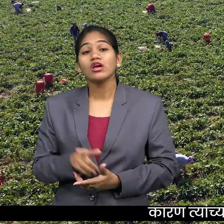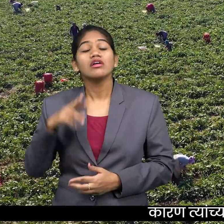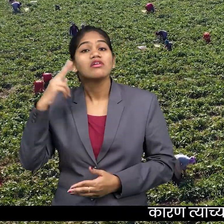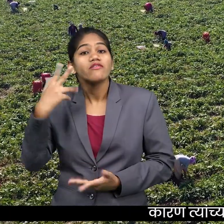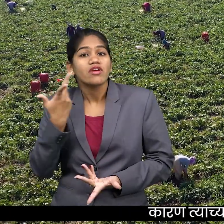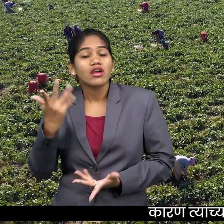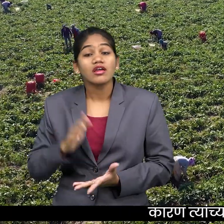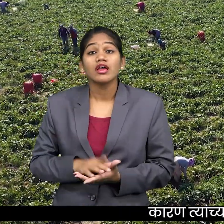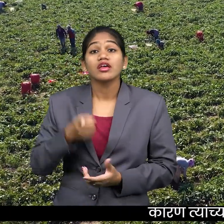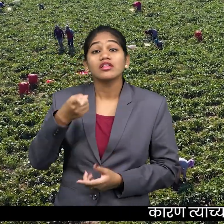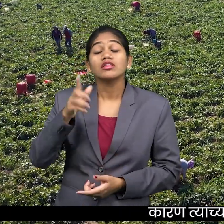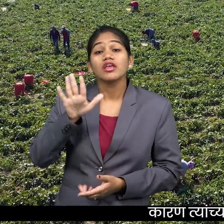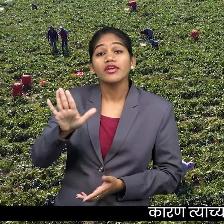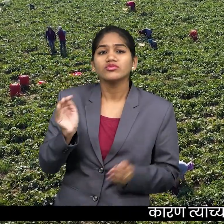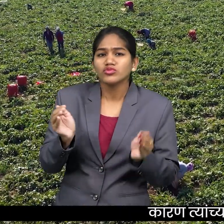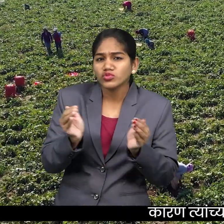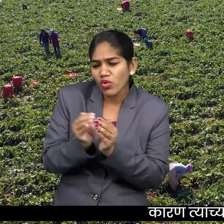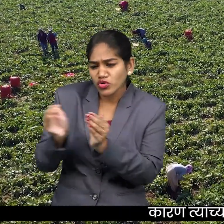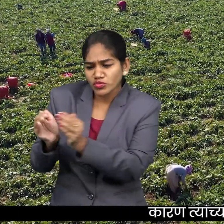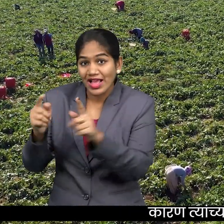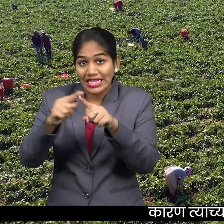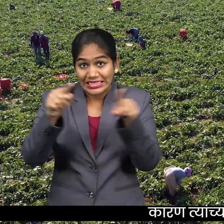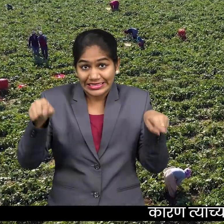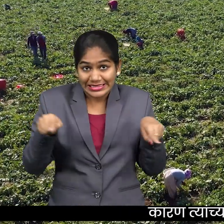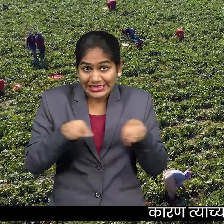कारण त्यांच्याकडे लहान जमिनी आहेत